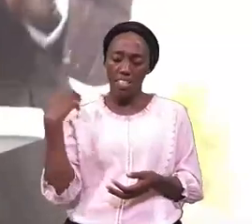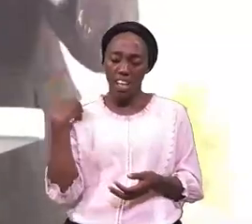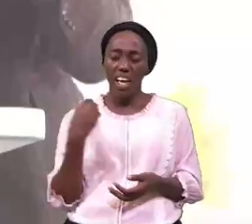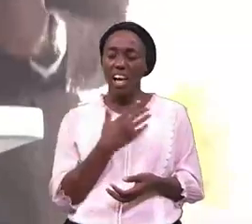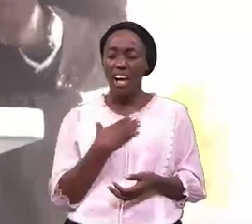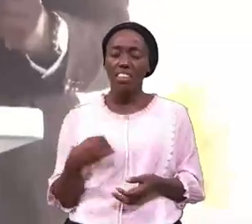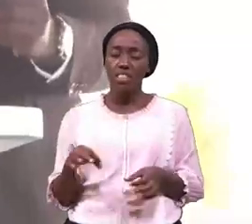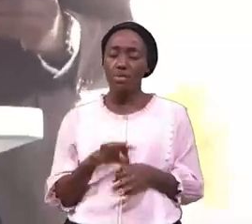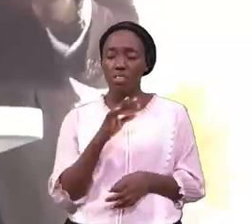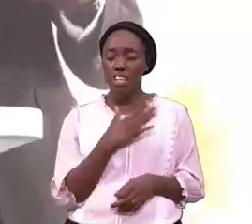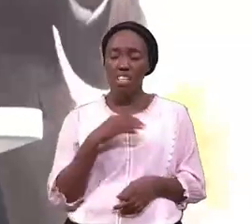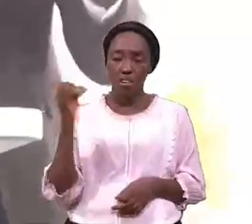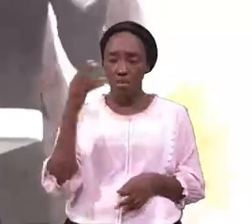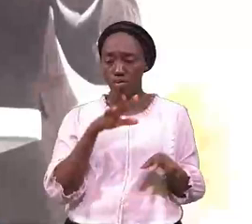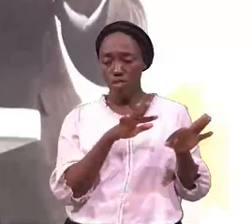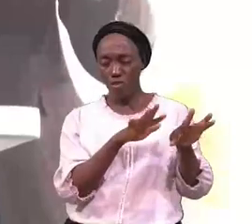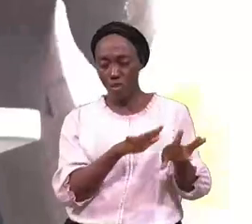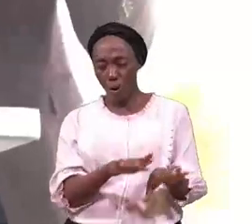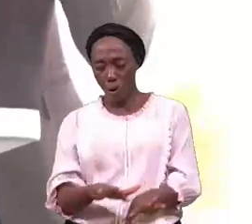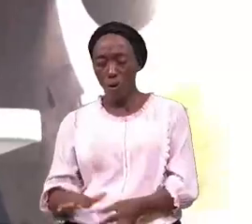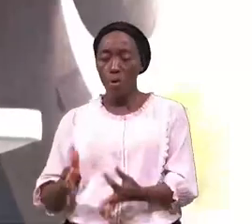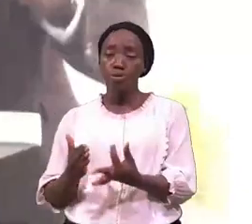Et l'Esprit, la grâce va couler dans ta vie.